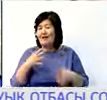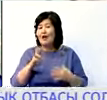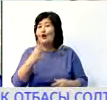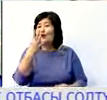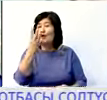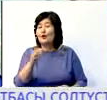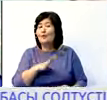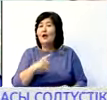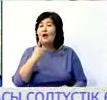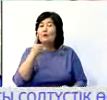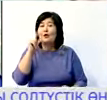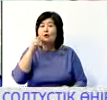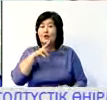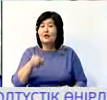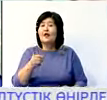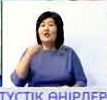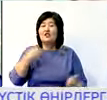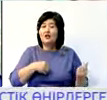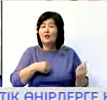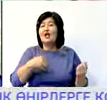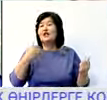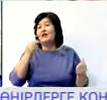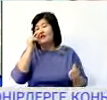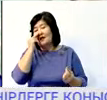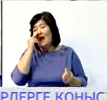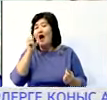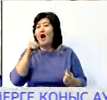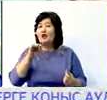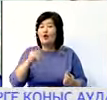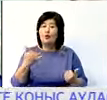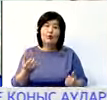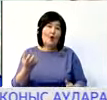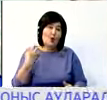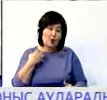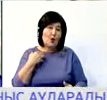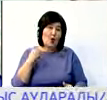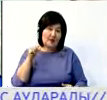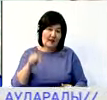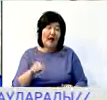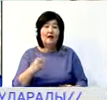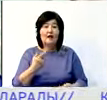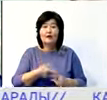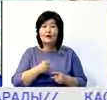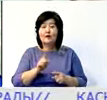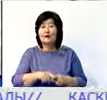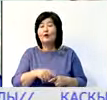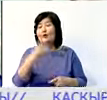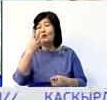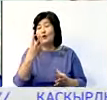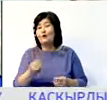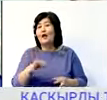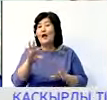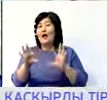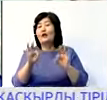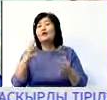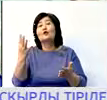күн болды. Бірінші күні Шымкент, екінші күні Жамбыл, Атырау. Одан кейін бүгін Қызылорда. Қызылордан ұтып алдым. Төрт күн болды. Төрт күнде